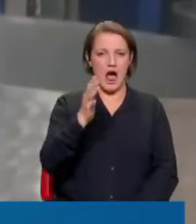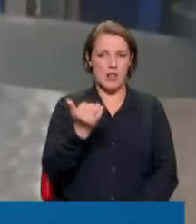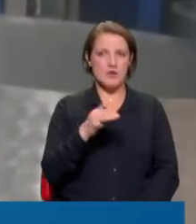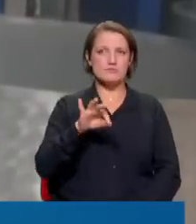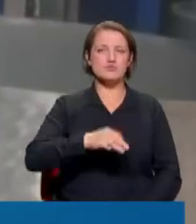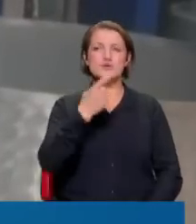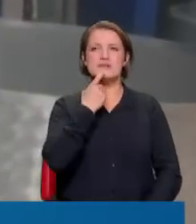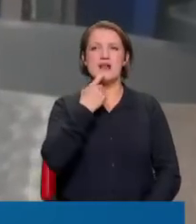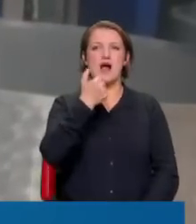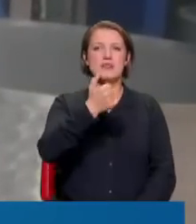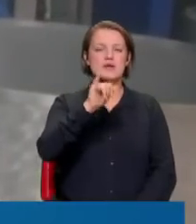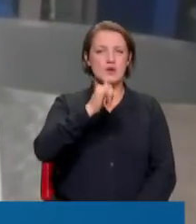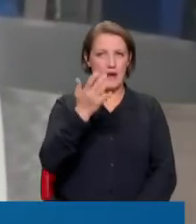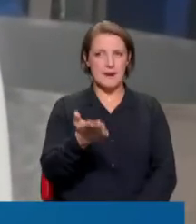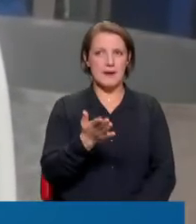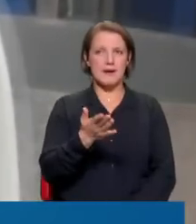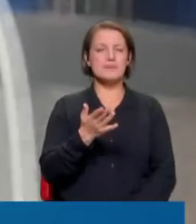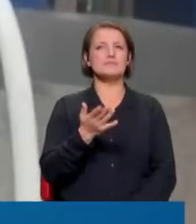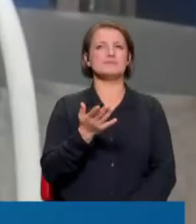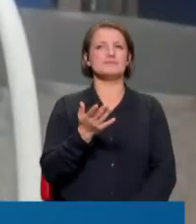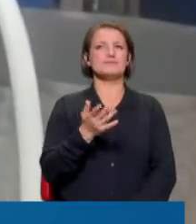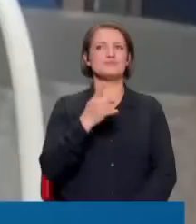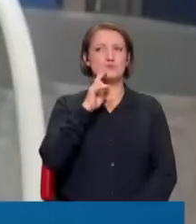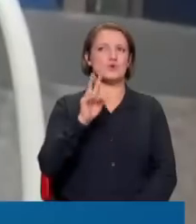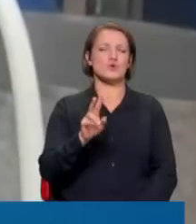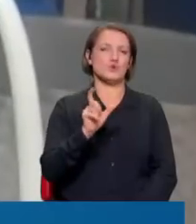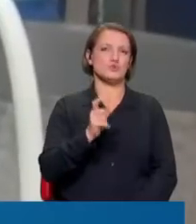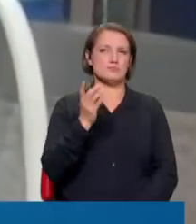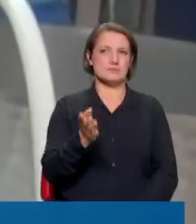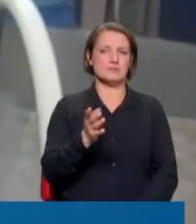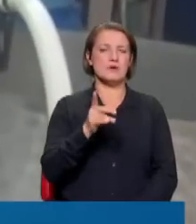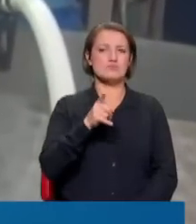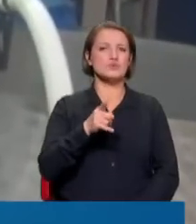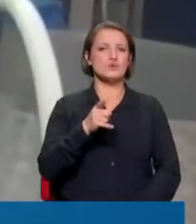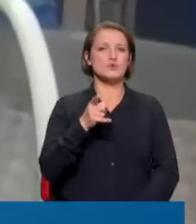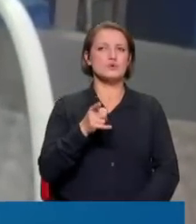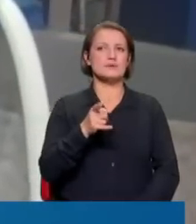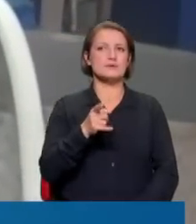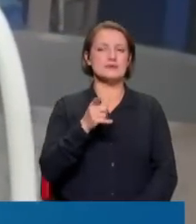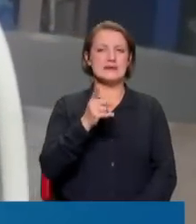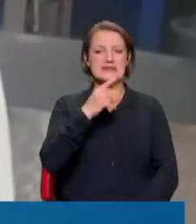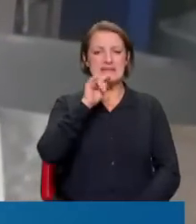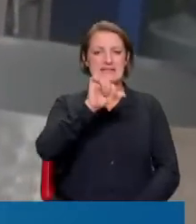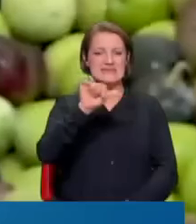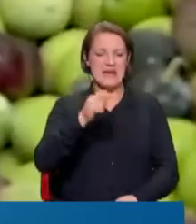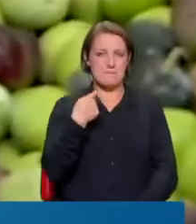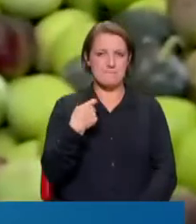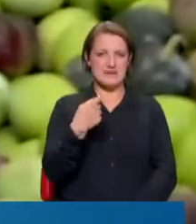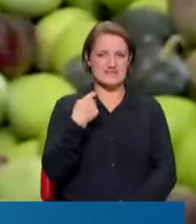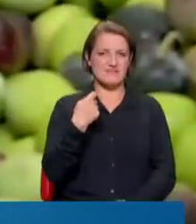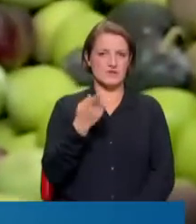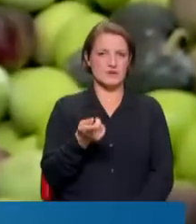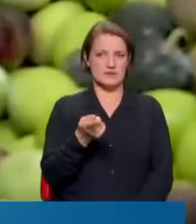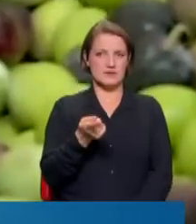bu sene 6 kilogram civarlarında görülüyor durum bu da tabii zeytinyağının maliyetine